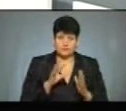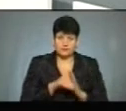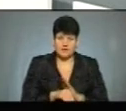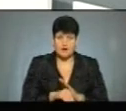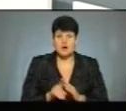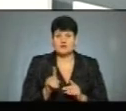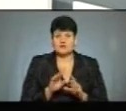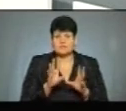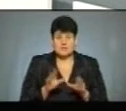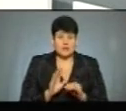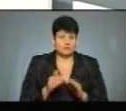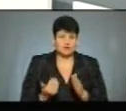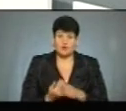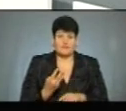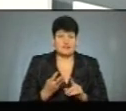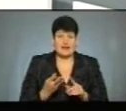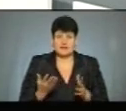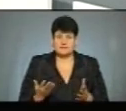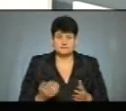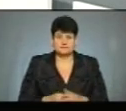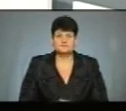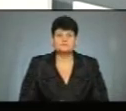взагалі буде нове, третє.